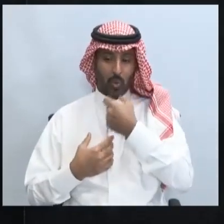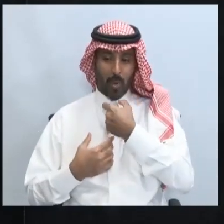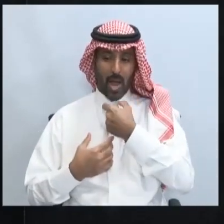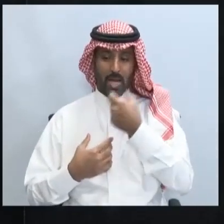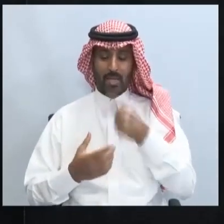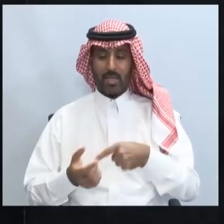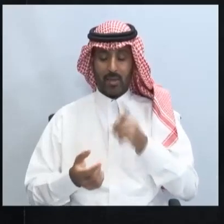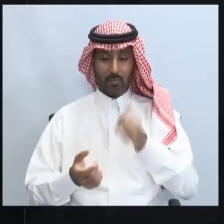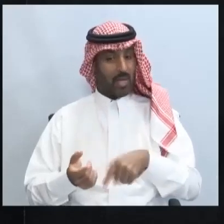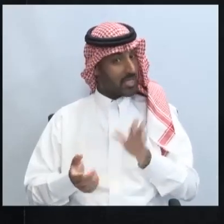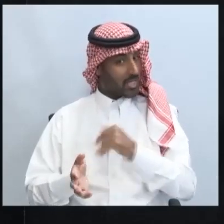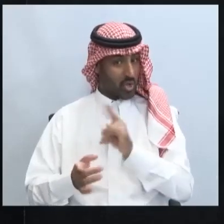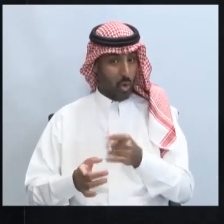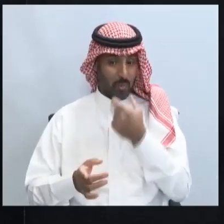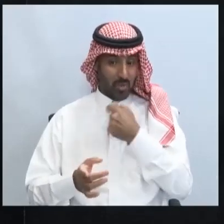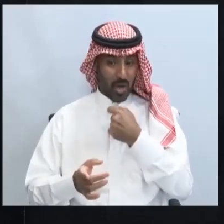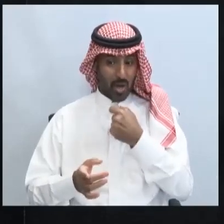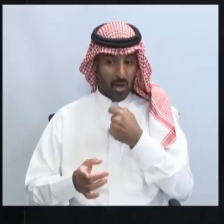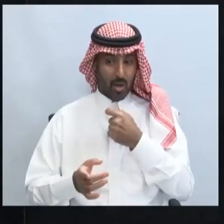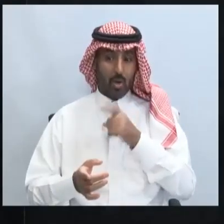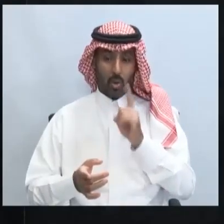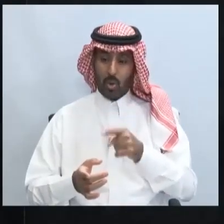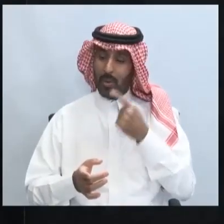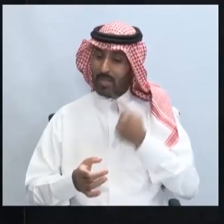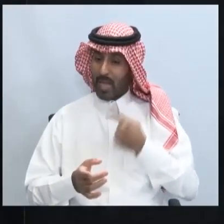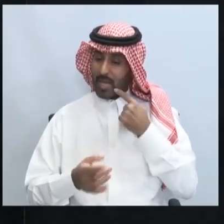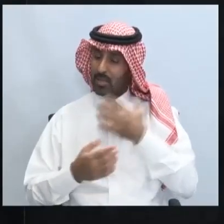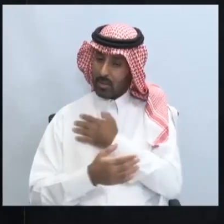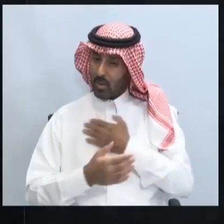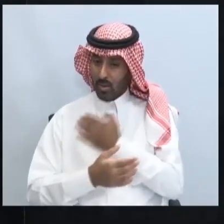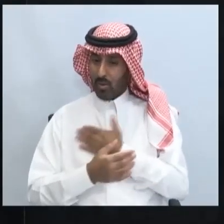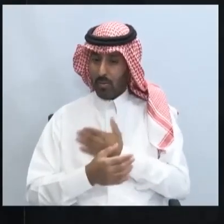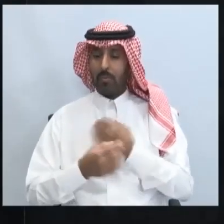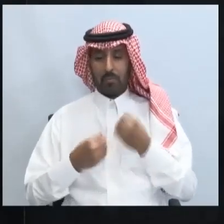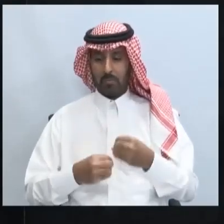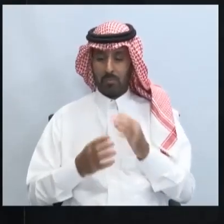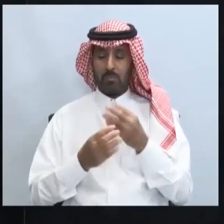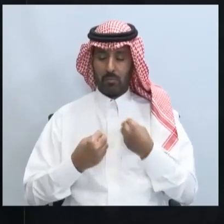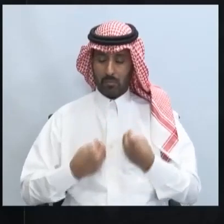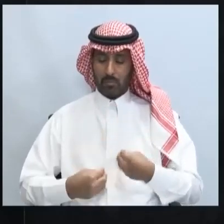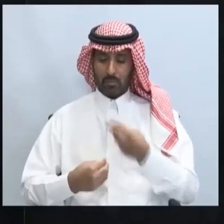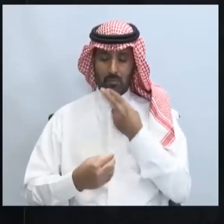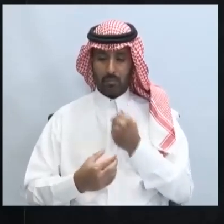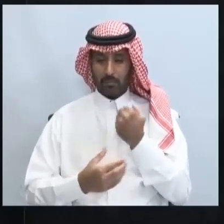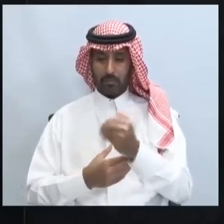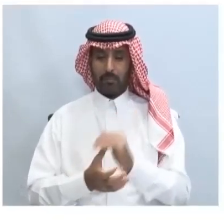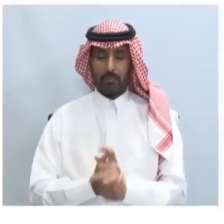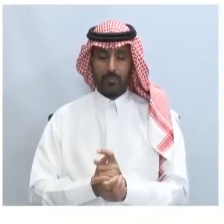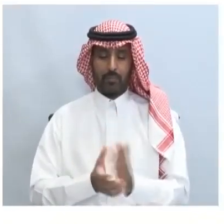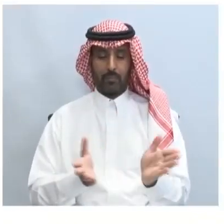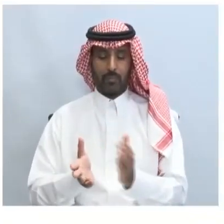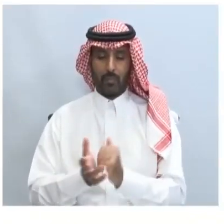الله فيكم فقط يوم الجمعه وكلما احتجت الى ذلك ايضا فانني اغتسل